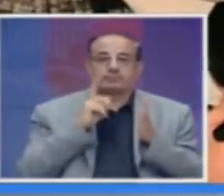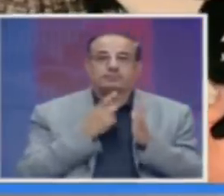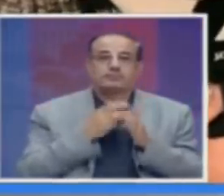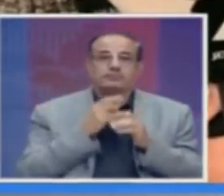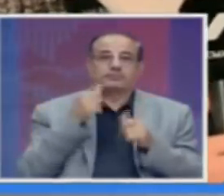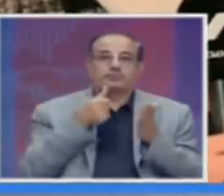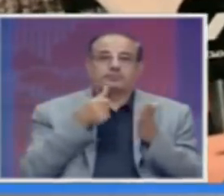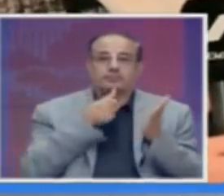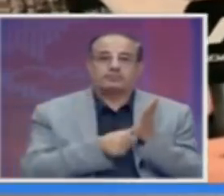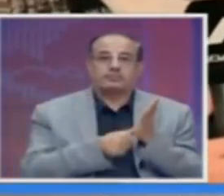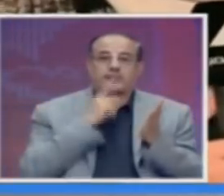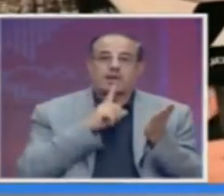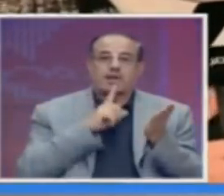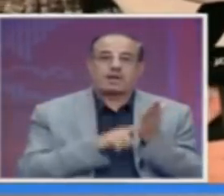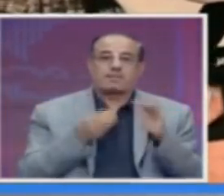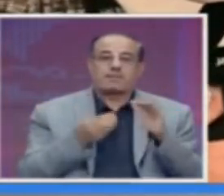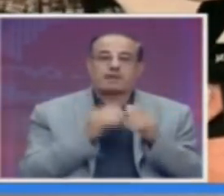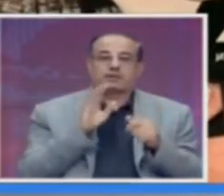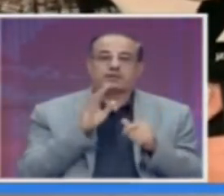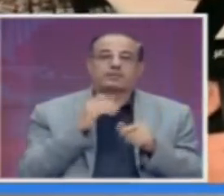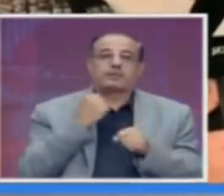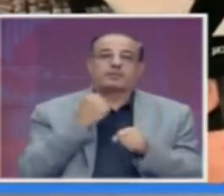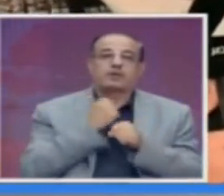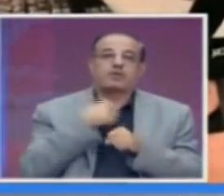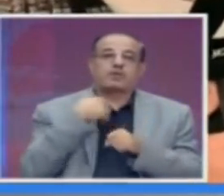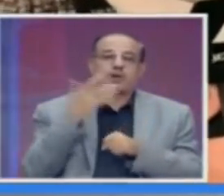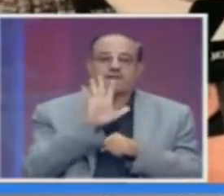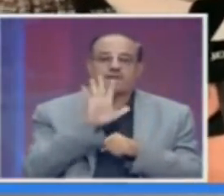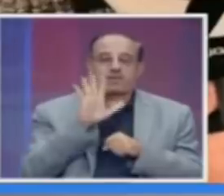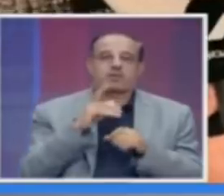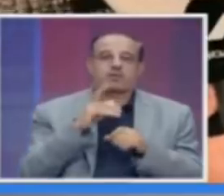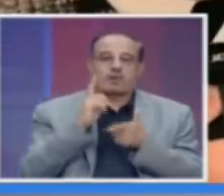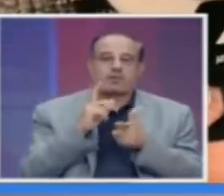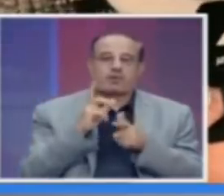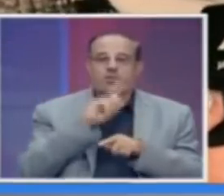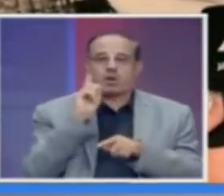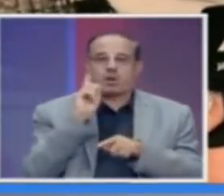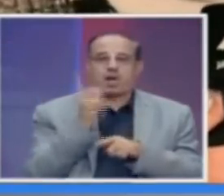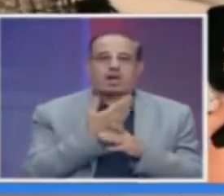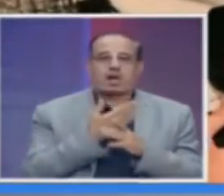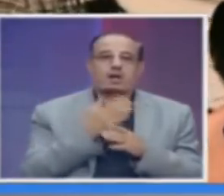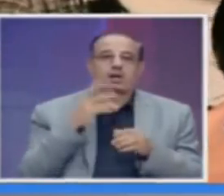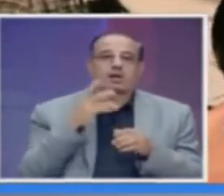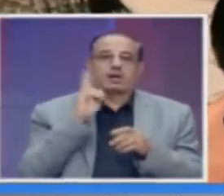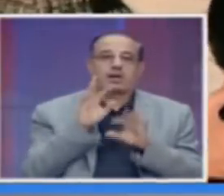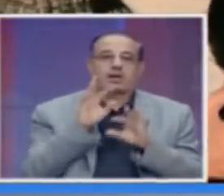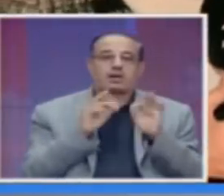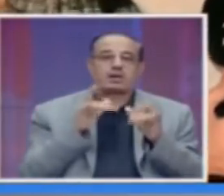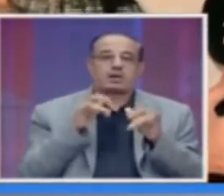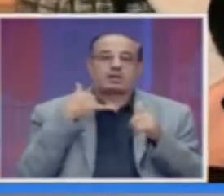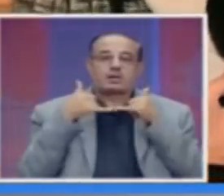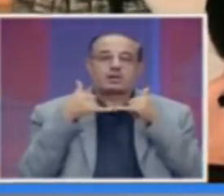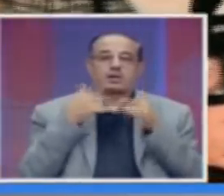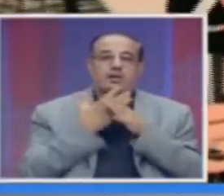من يضع البصمة في الاستحقاقات النيابية والدستورية المختلفة بمصر، المصريون في الخارج. ولأجلهم تشكلت غرفة